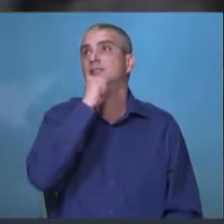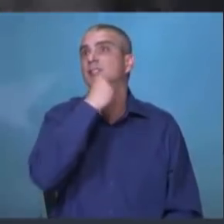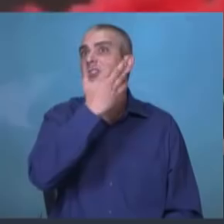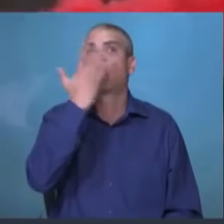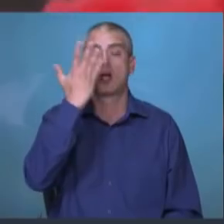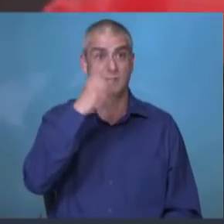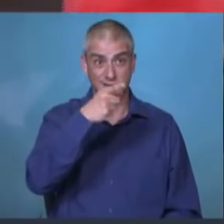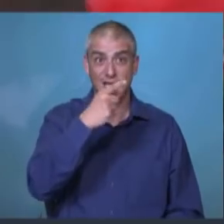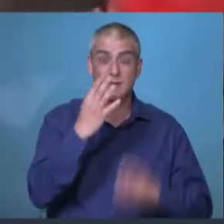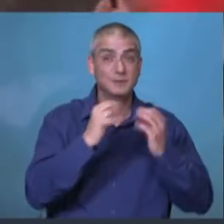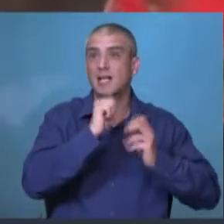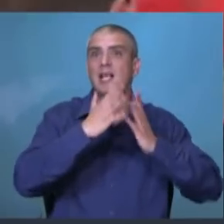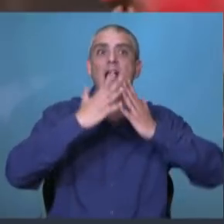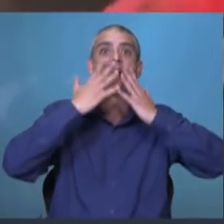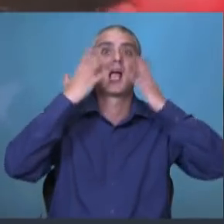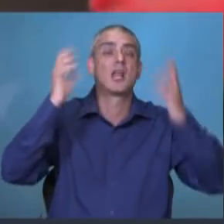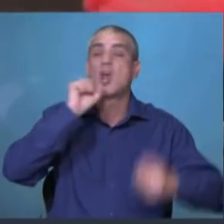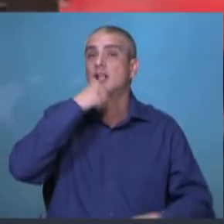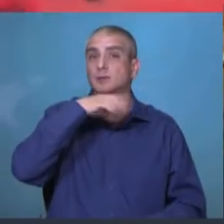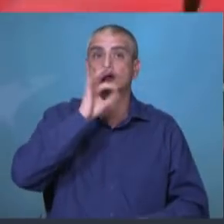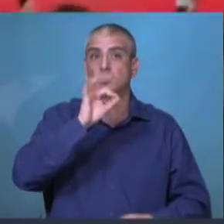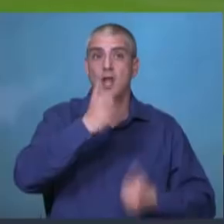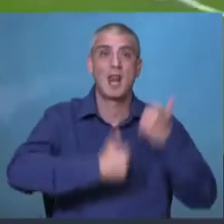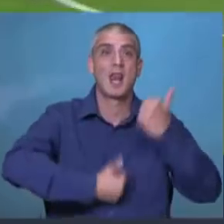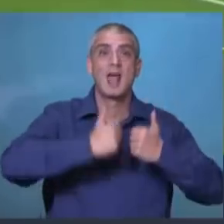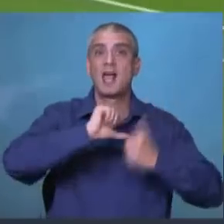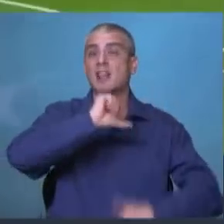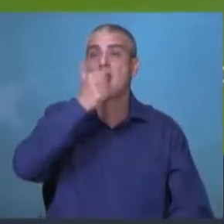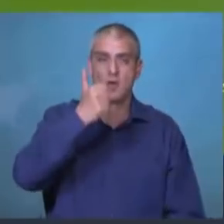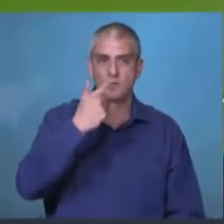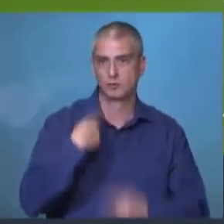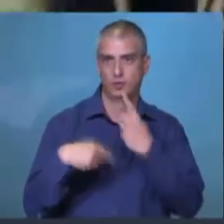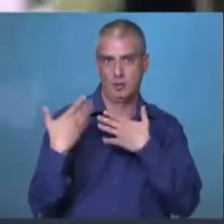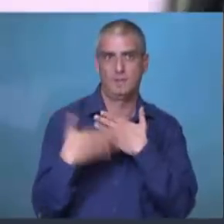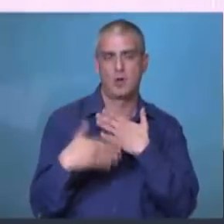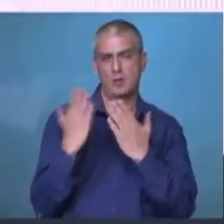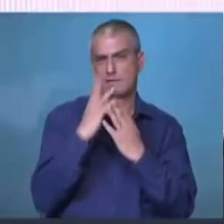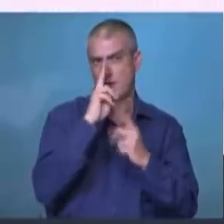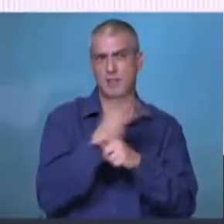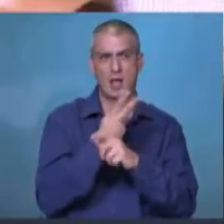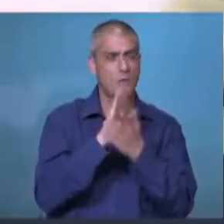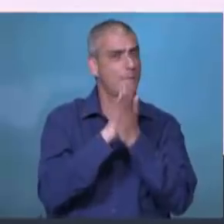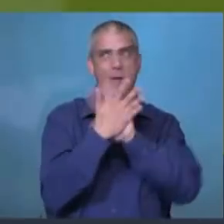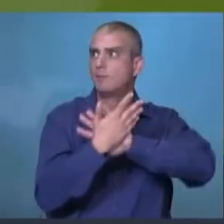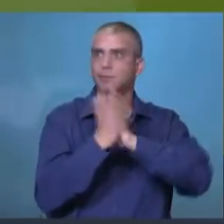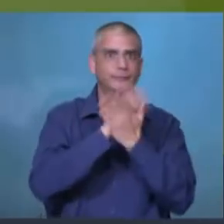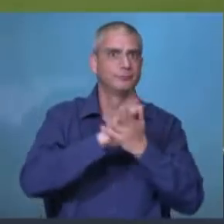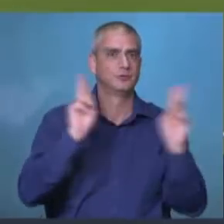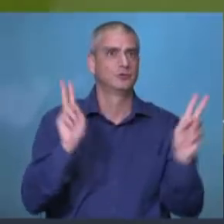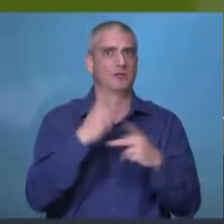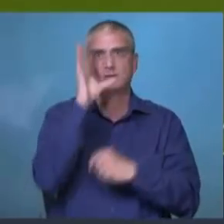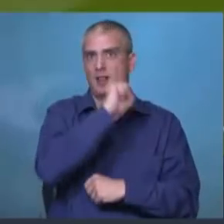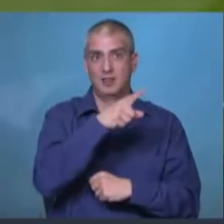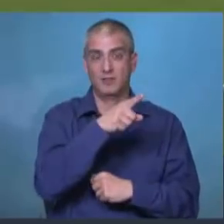האם זהו המשחק הגדול ביותר בהיסטוריה של ליגת האלופות? בשנים האחרונות התרגלנו למהפכים בלתי אפשריים. הקאמבק